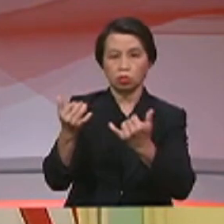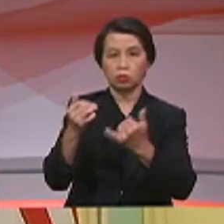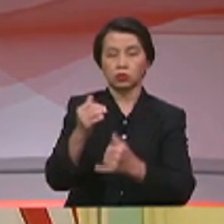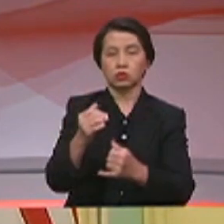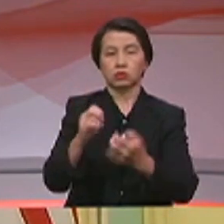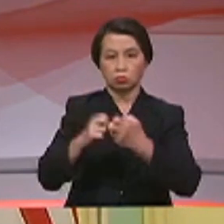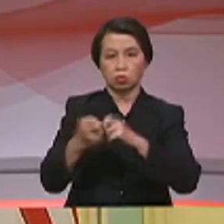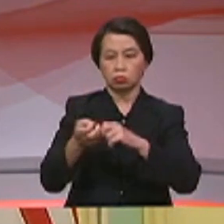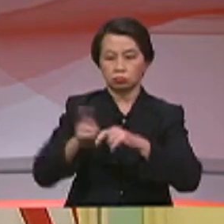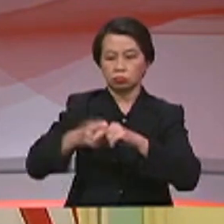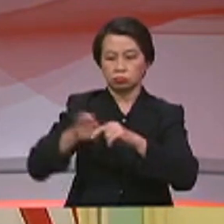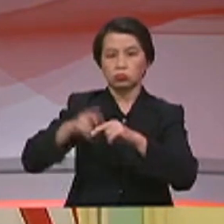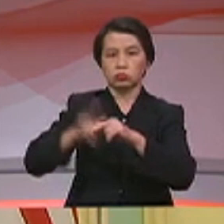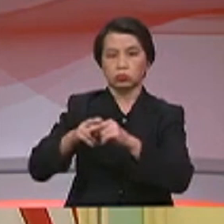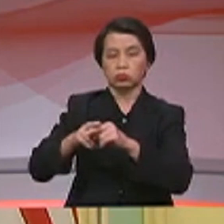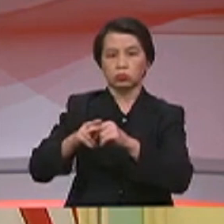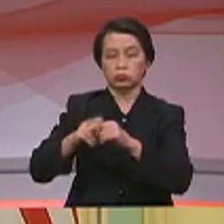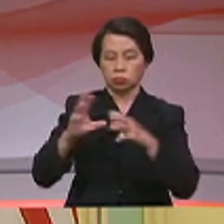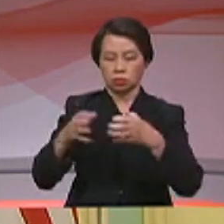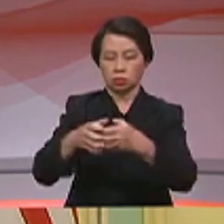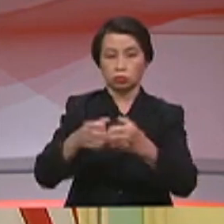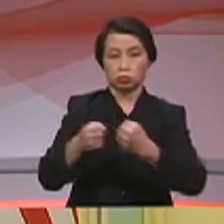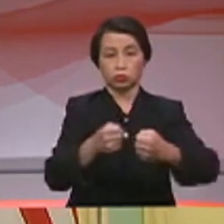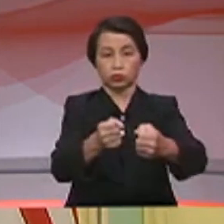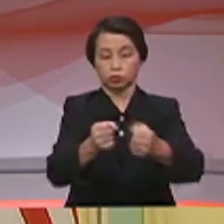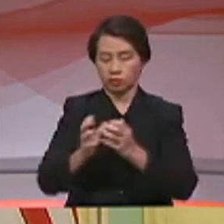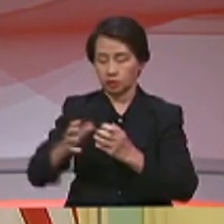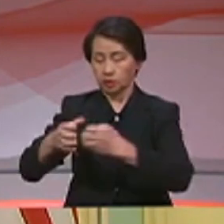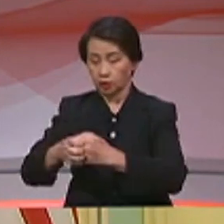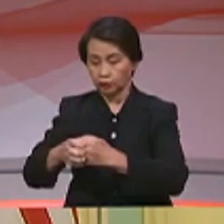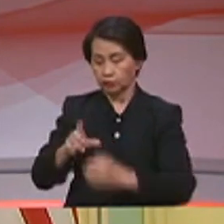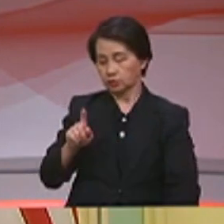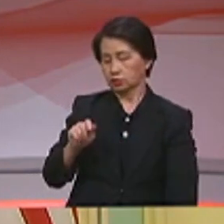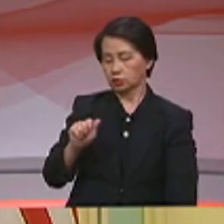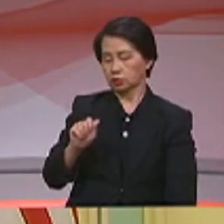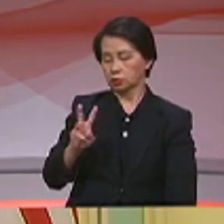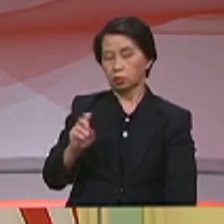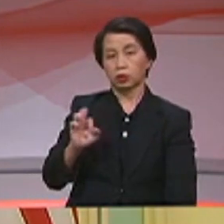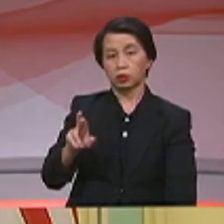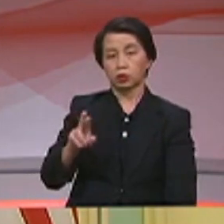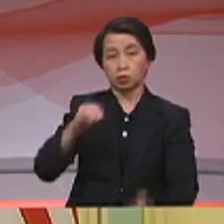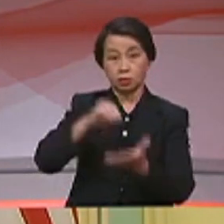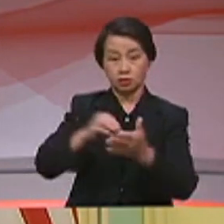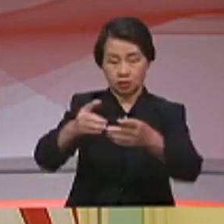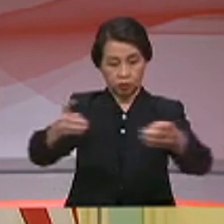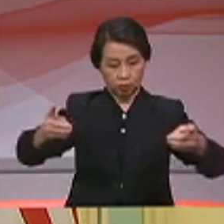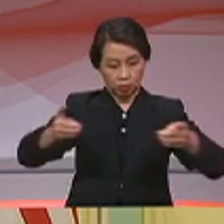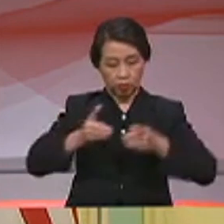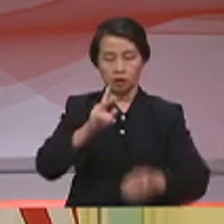kes kluster sungai dan kluster tawar di daerah Kota Star